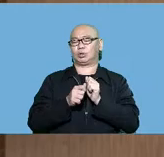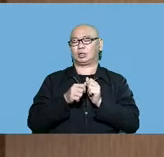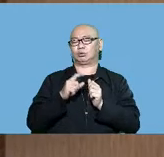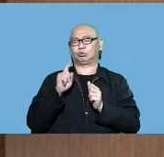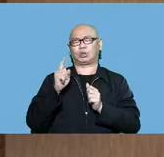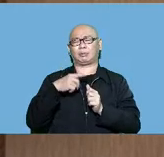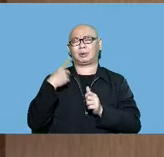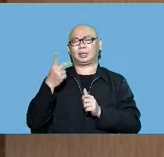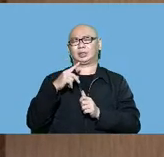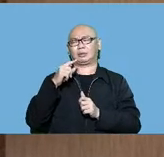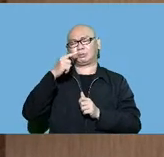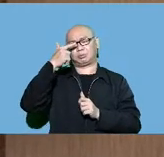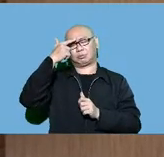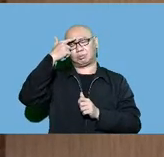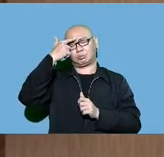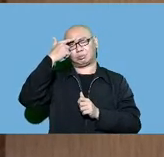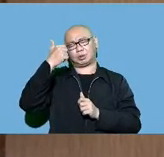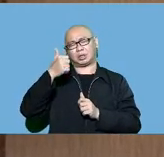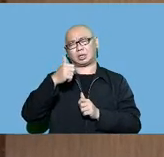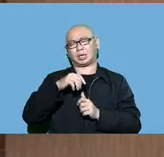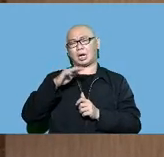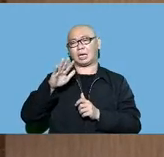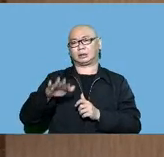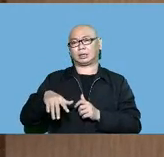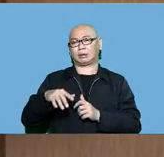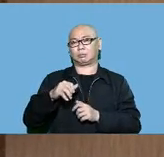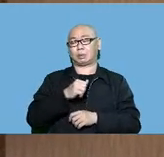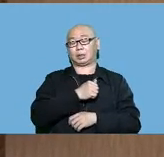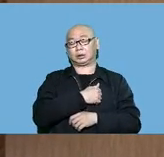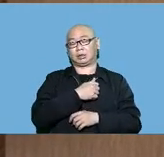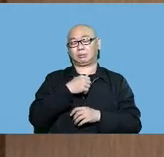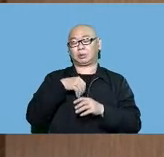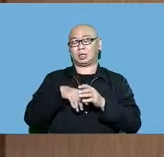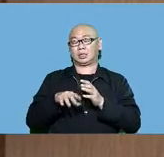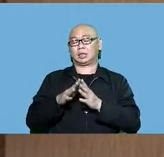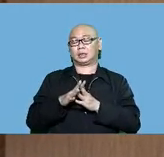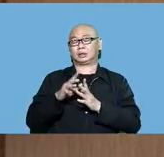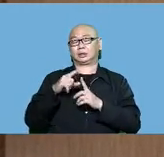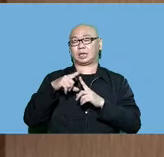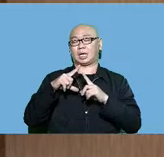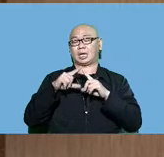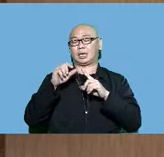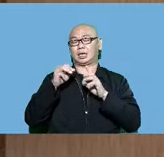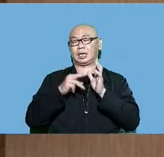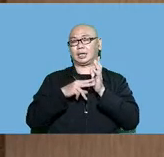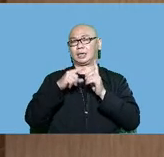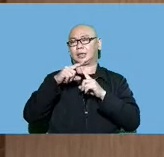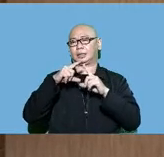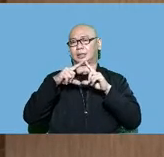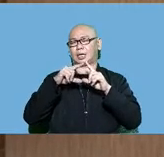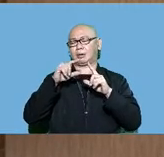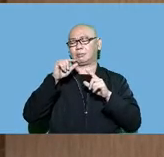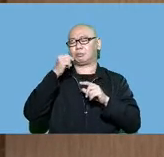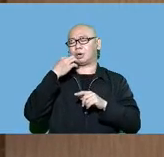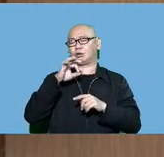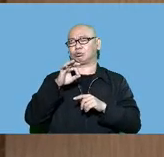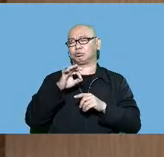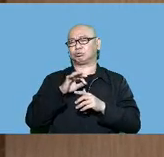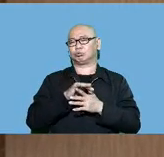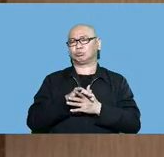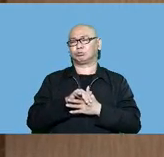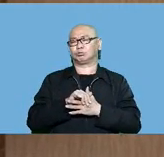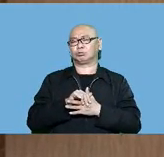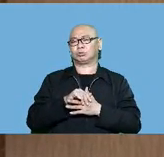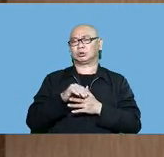bangsa, melahirkan talenta-talenta baru yang berkarakter dan berdaya guna. Dalam